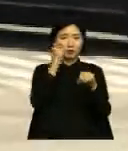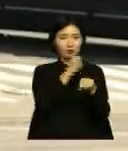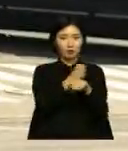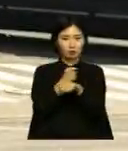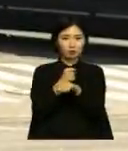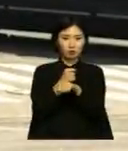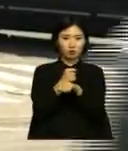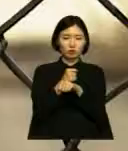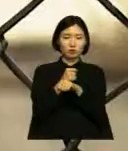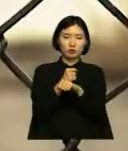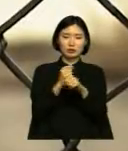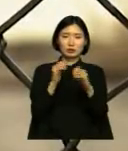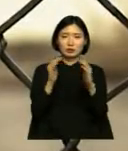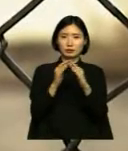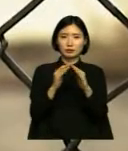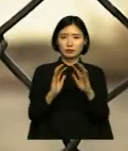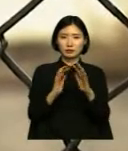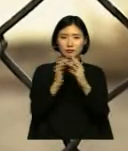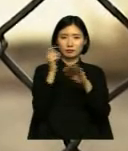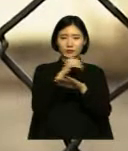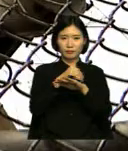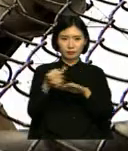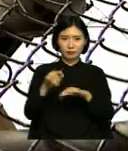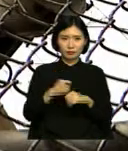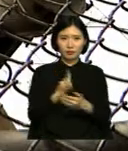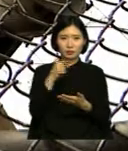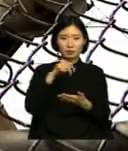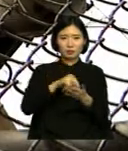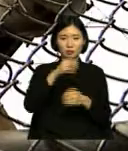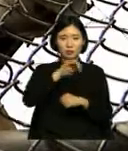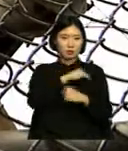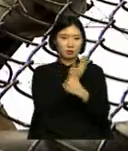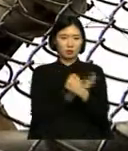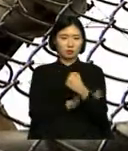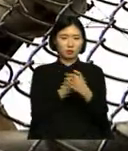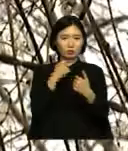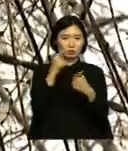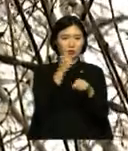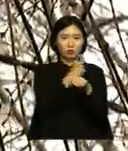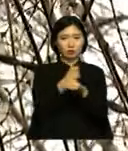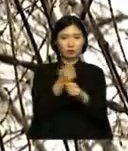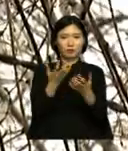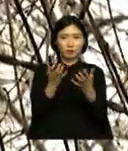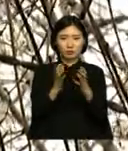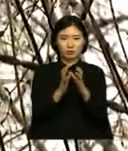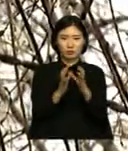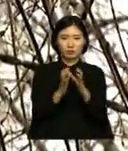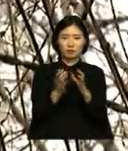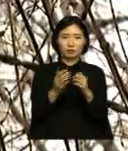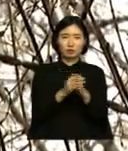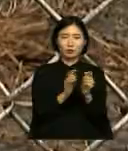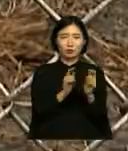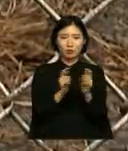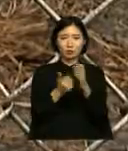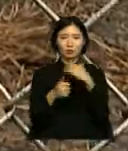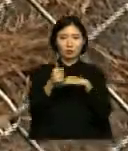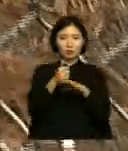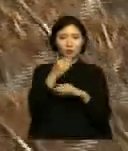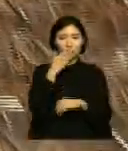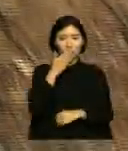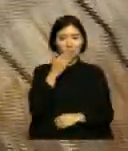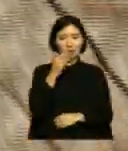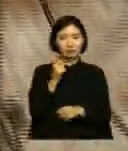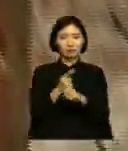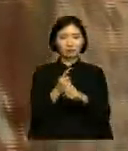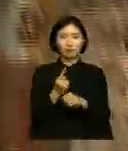짙게 하겠다는 것입니다 자족 기능 시설 유치에 이어 교육 연구 단지와 유원지 조성사업 등이 성공 가능성이 높게